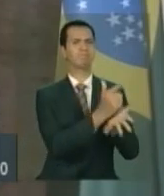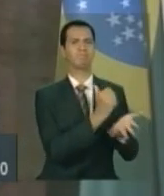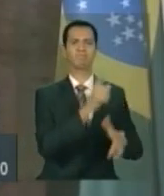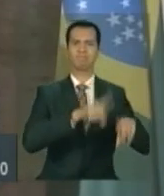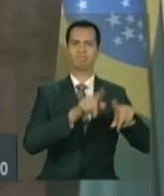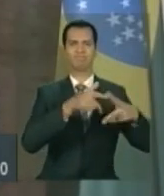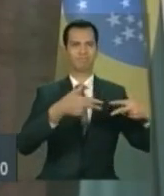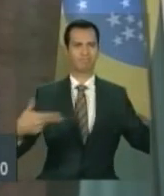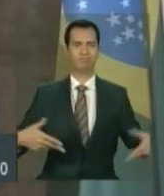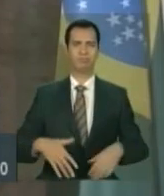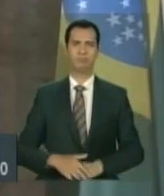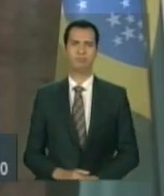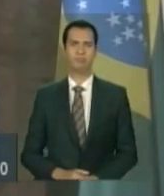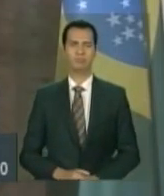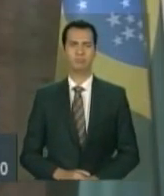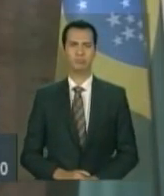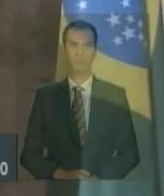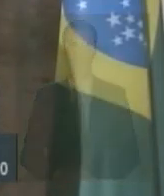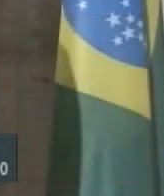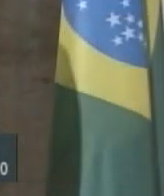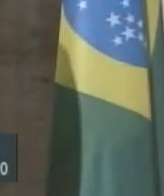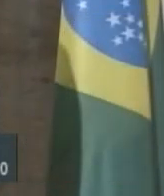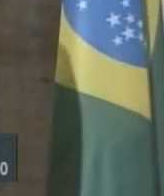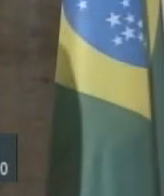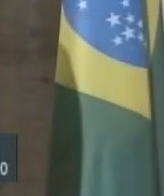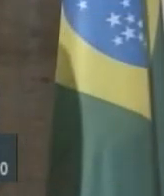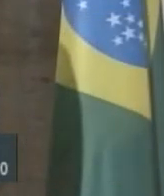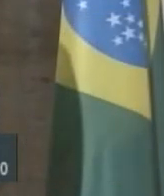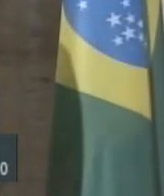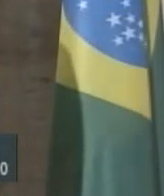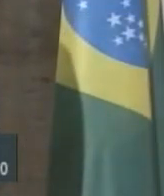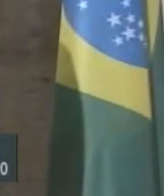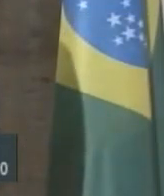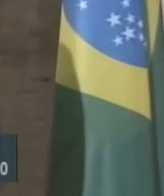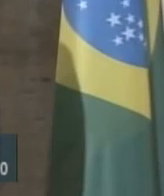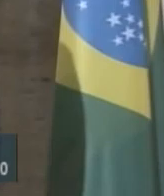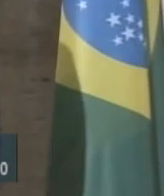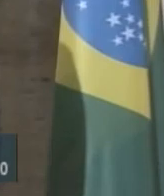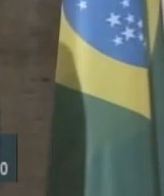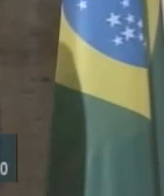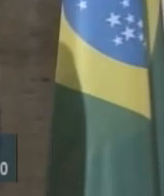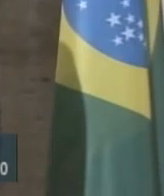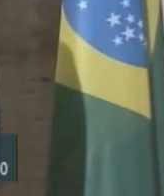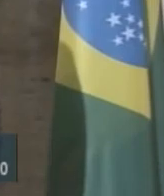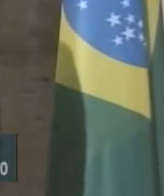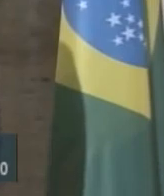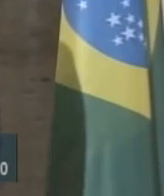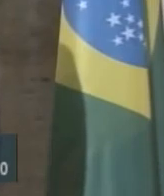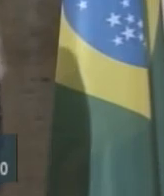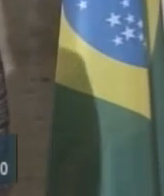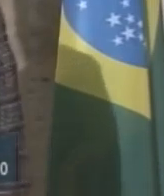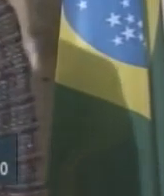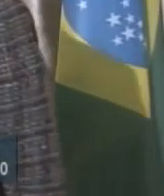големи успехи в редица промишлени сфери, като добива на